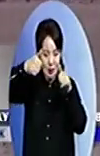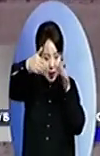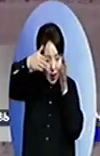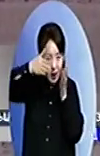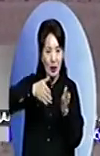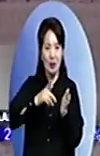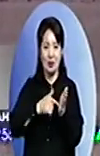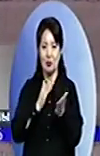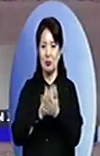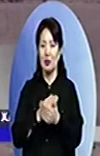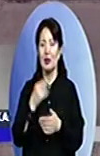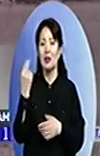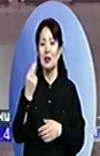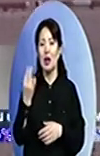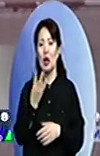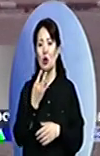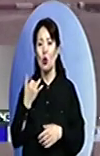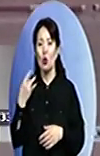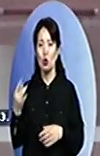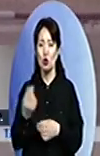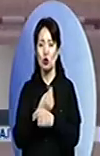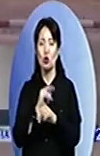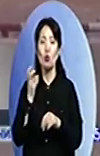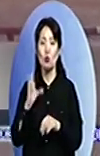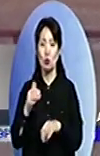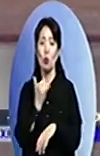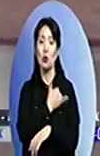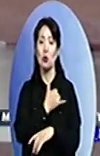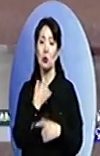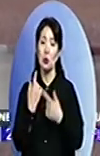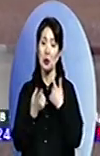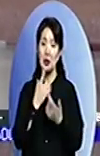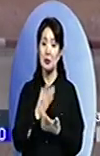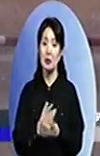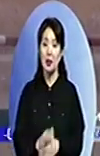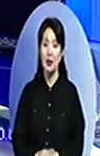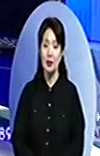байгааг Цагааннуур чөлөөт бүсийн удирдлагууд хэлж өгсөн юм а.